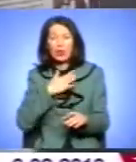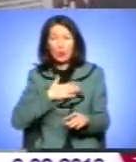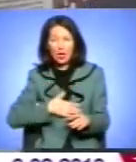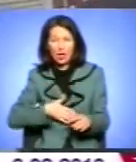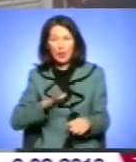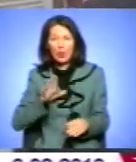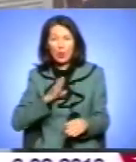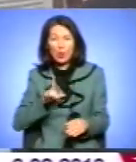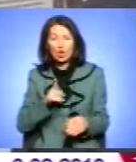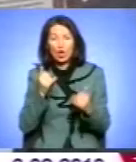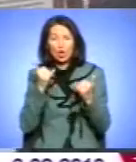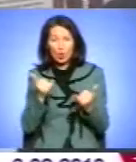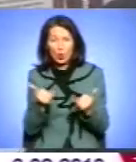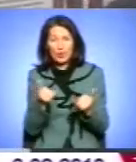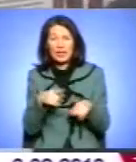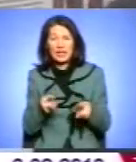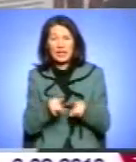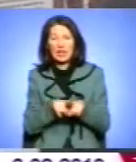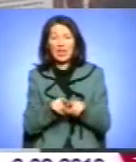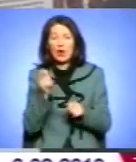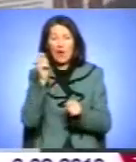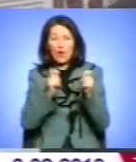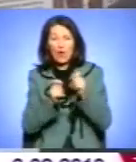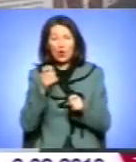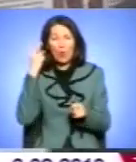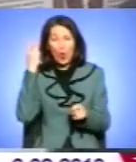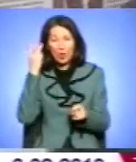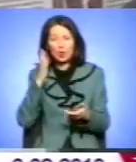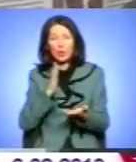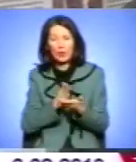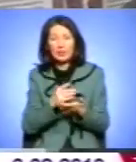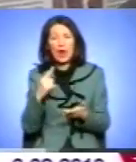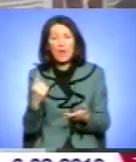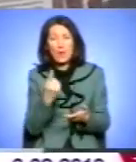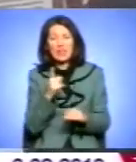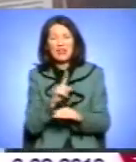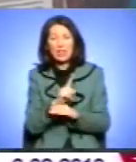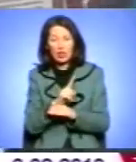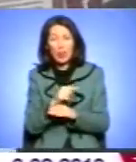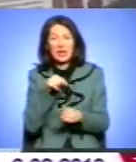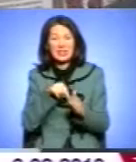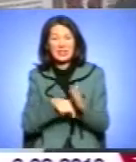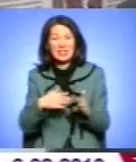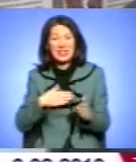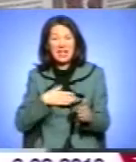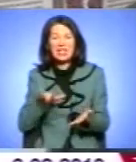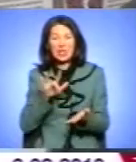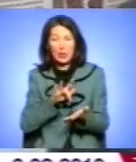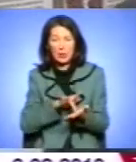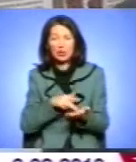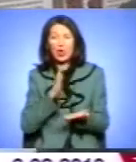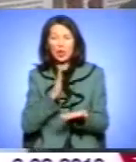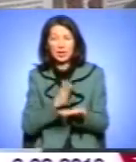було, що сьогодні такий форум консулів відбувається вперше в Тернополі. Значить, наше місто